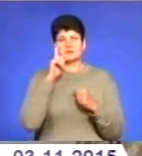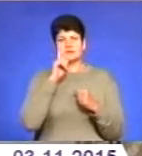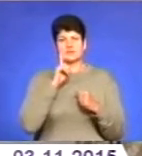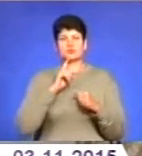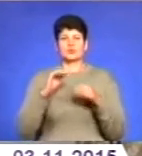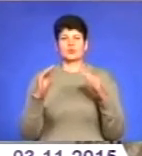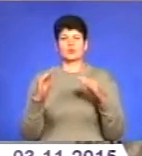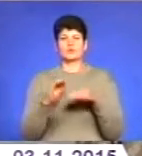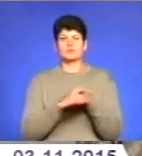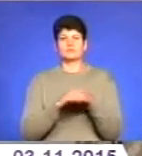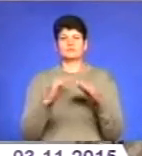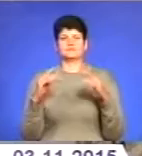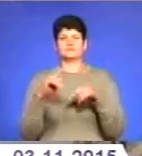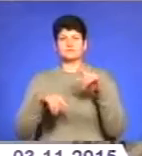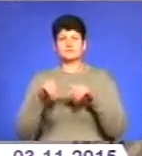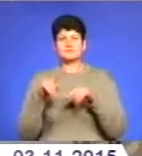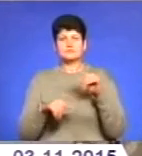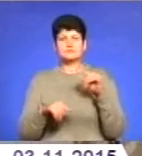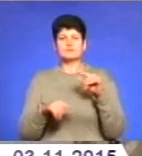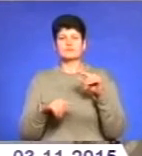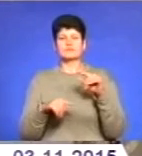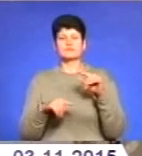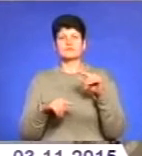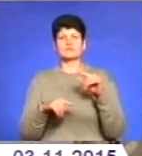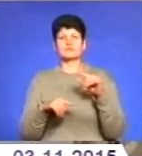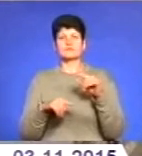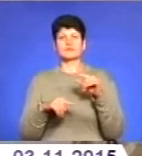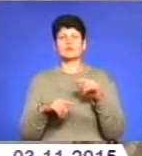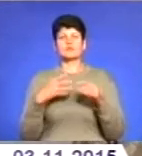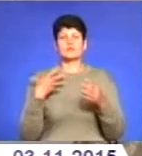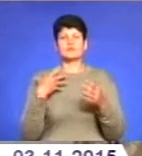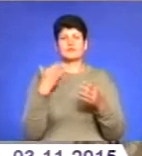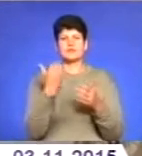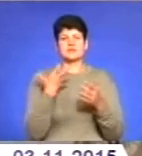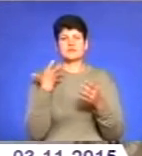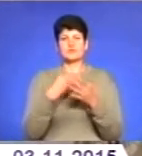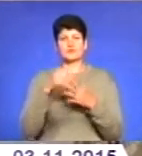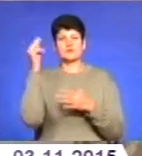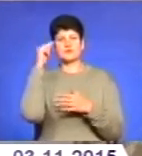добробуту родинам, і щоб вони свої навики